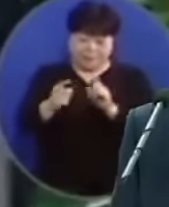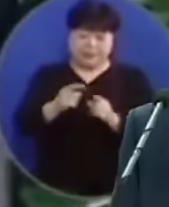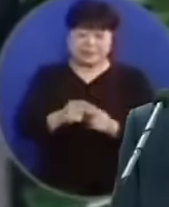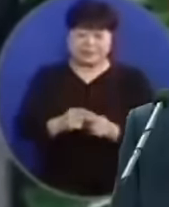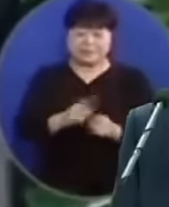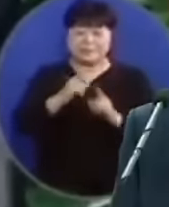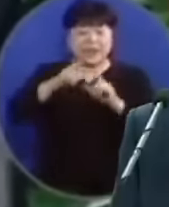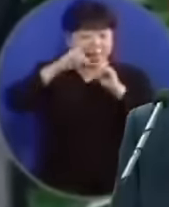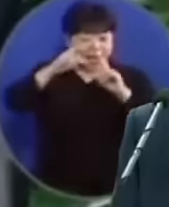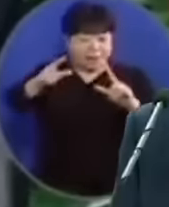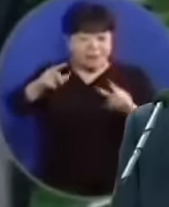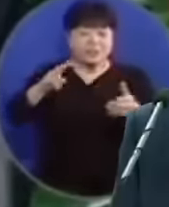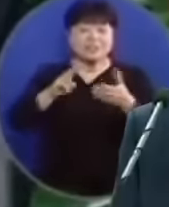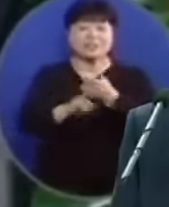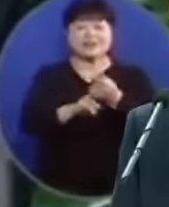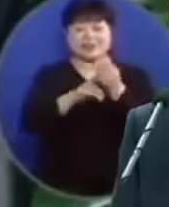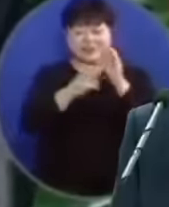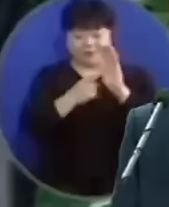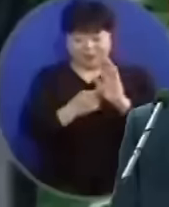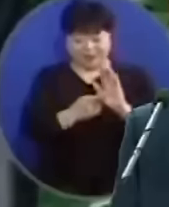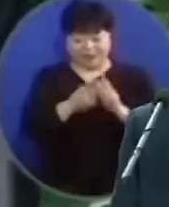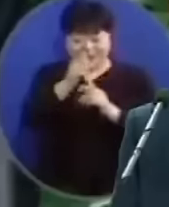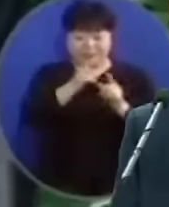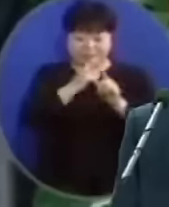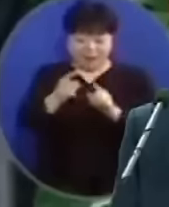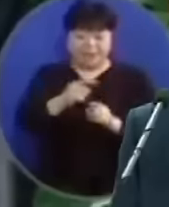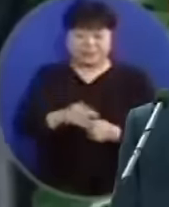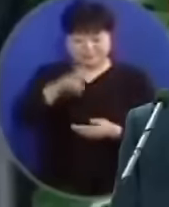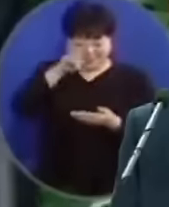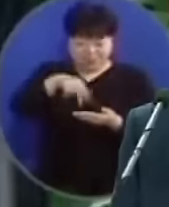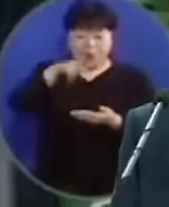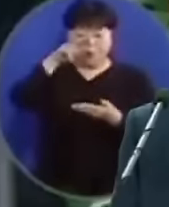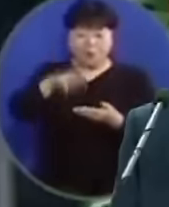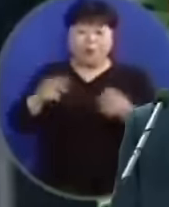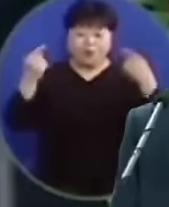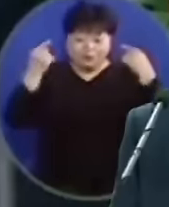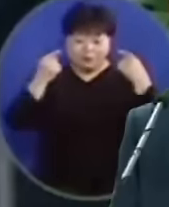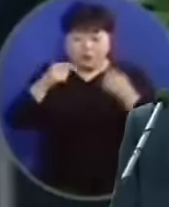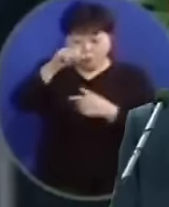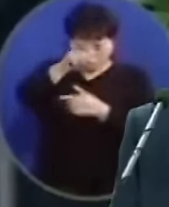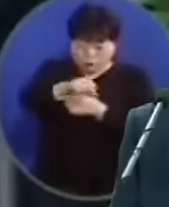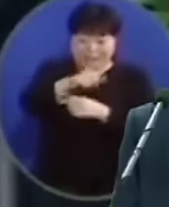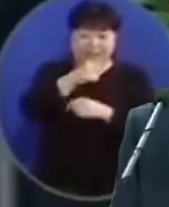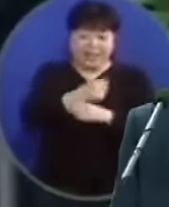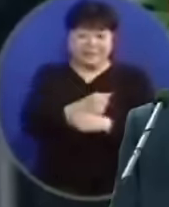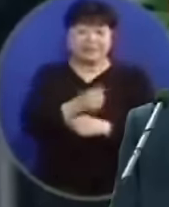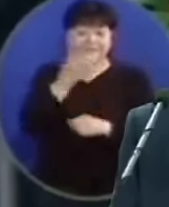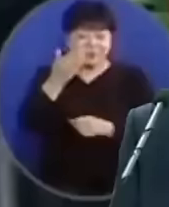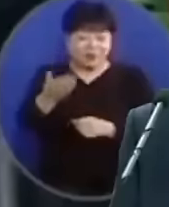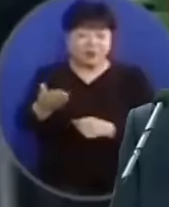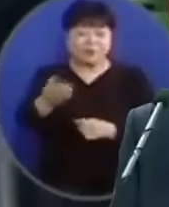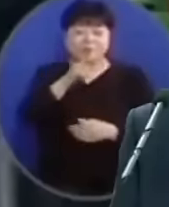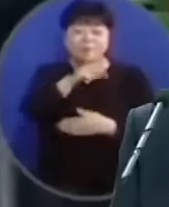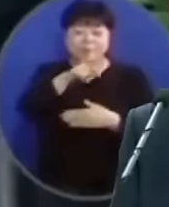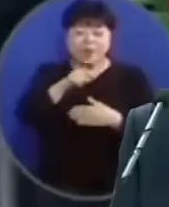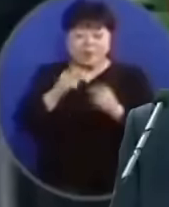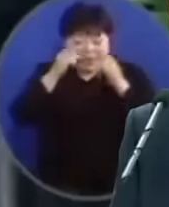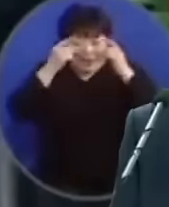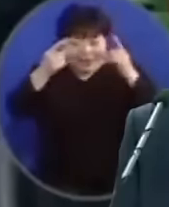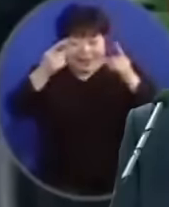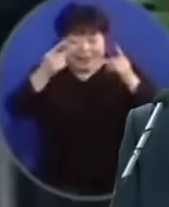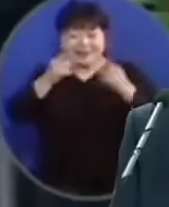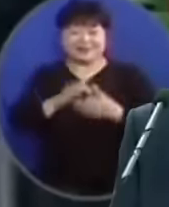말씀을 말하면 기적이 일어날 테니까 하나님 말씀을 읽고 듣고 묵상해서 여러분 마음에